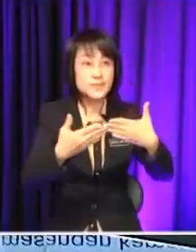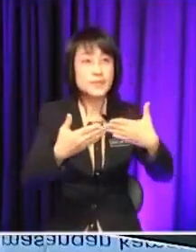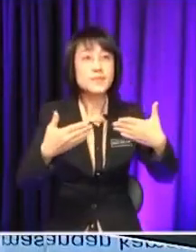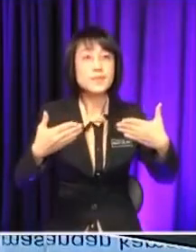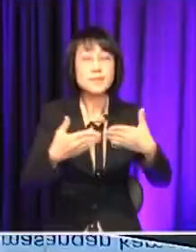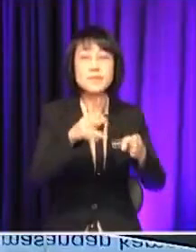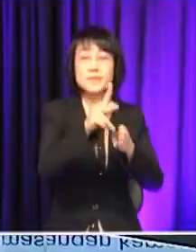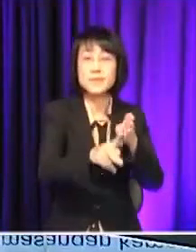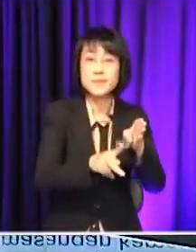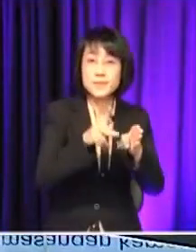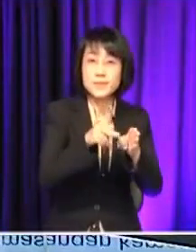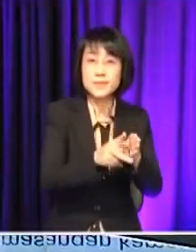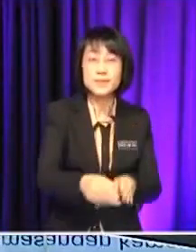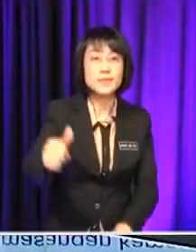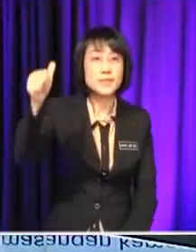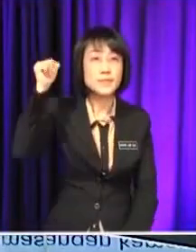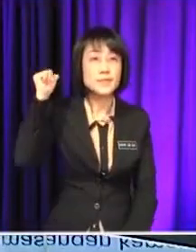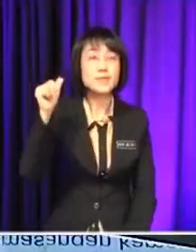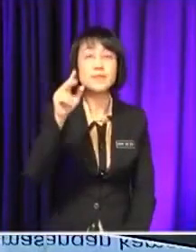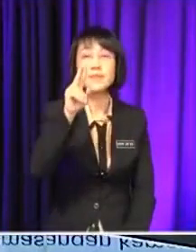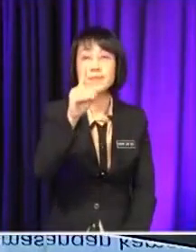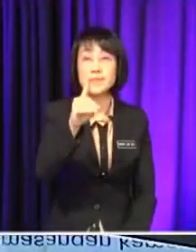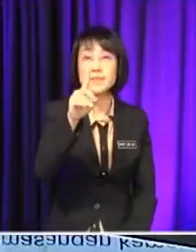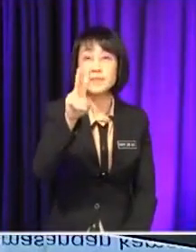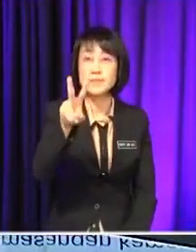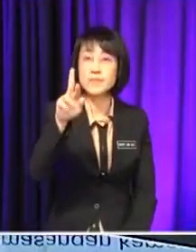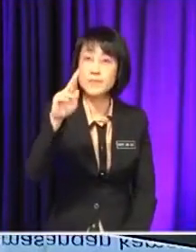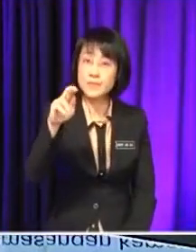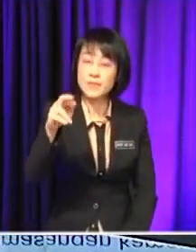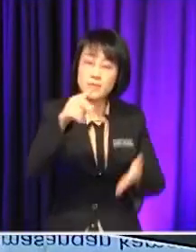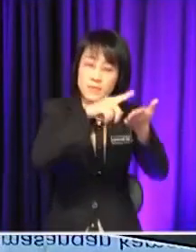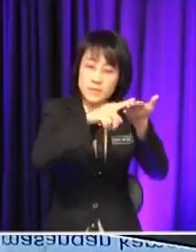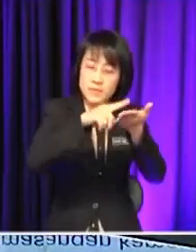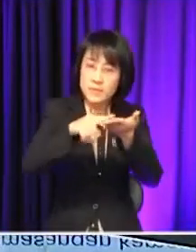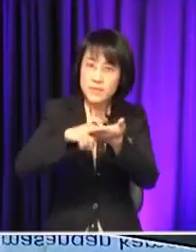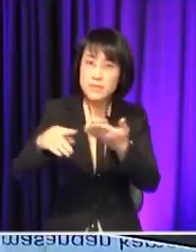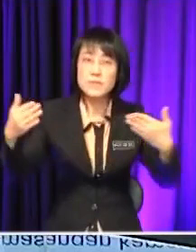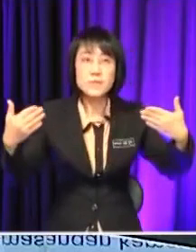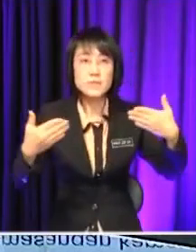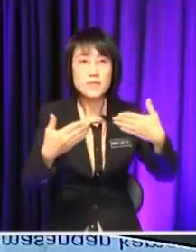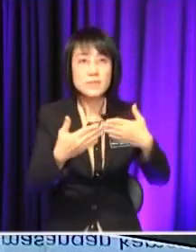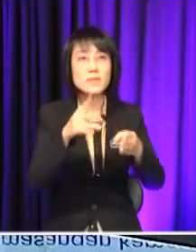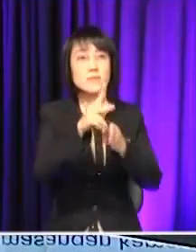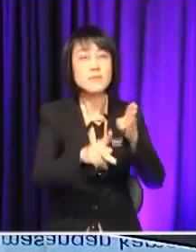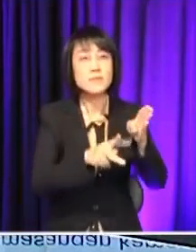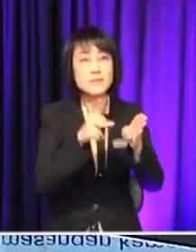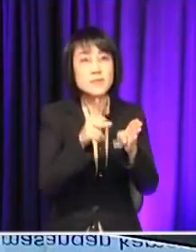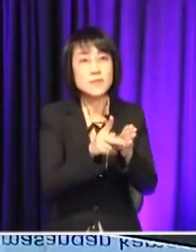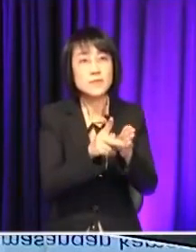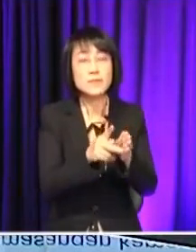tunjukkan badai belakang DVR ini kita periksa sambungan-sambungan kabel sama ada ada